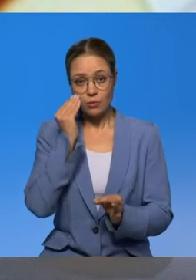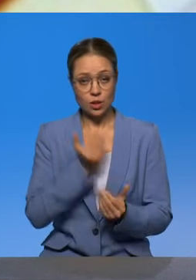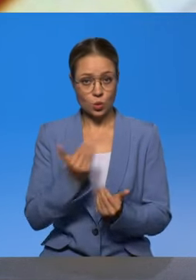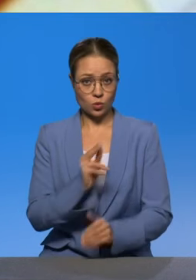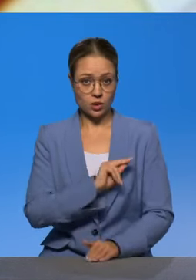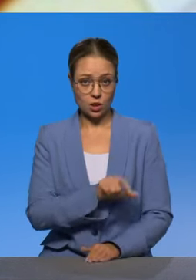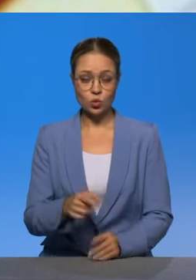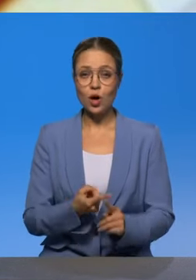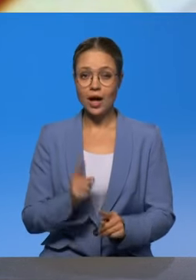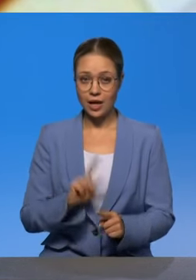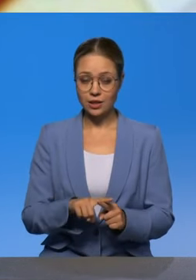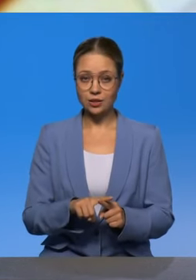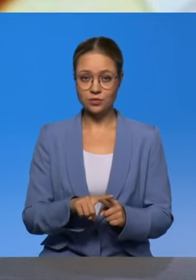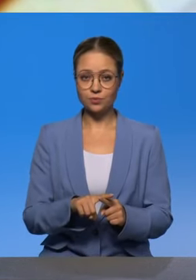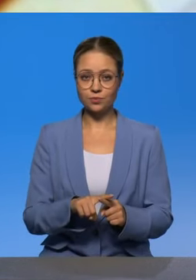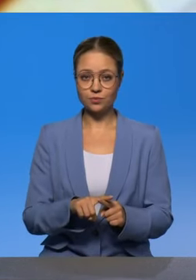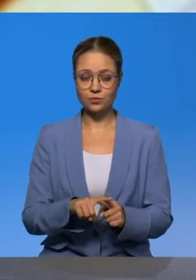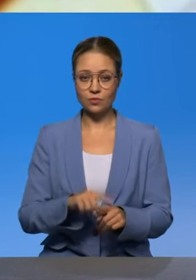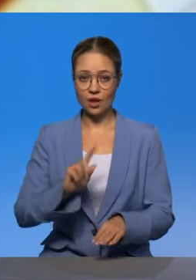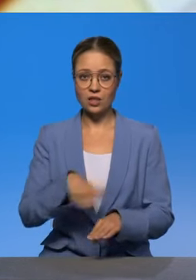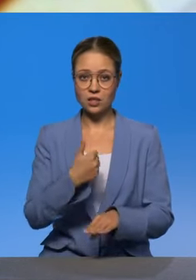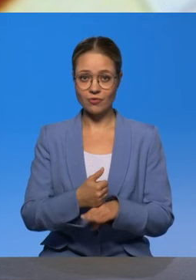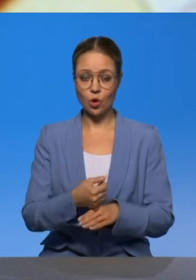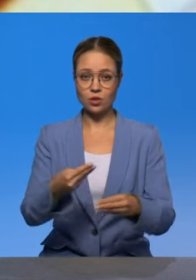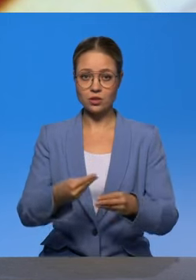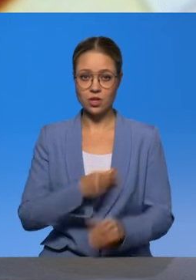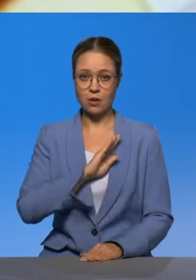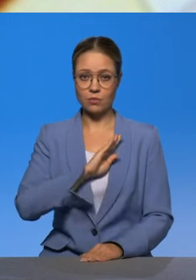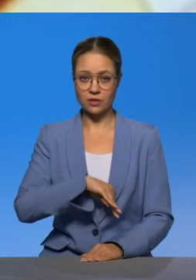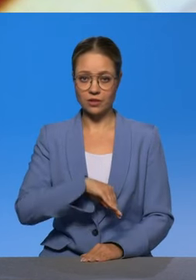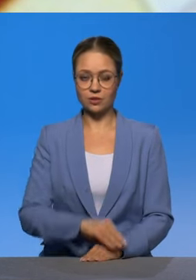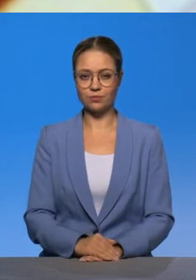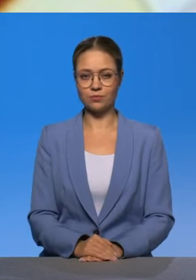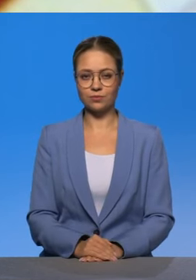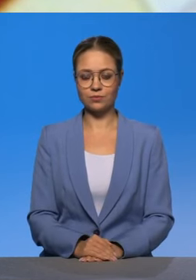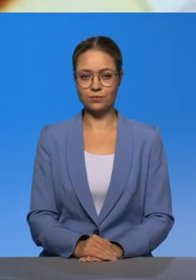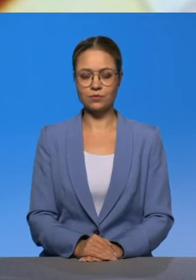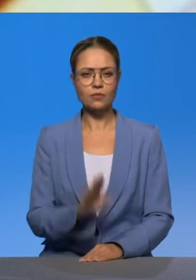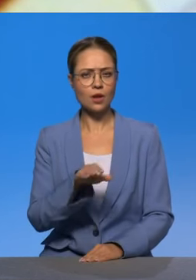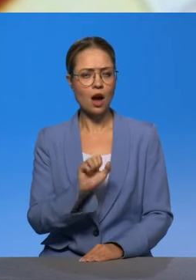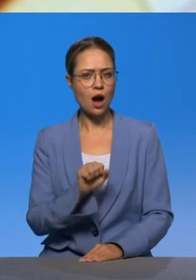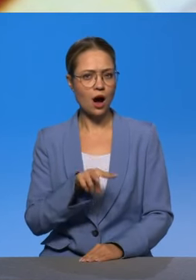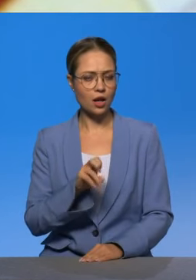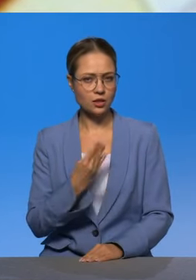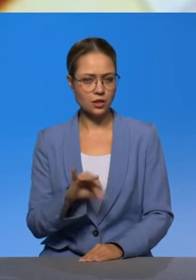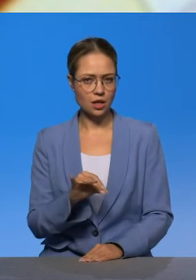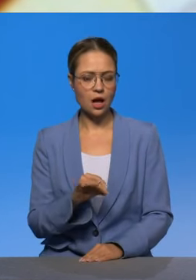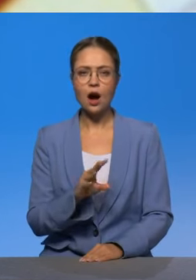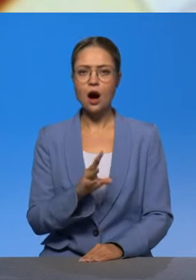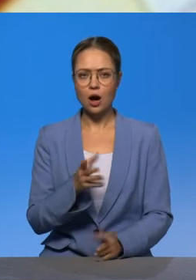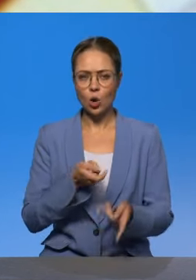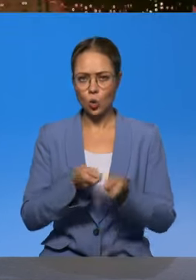это основной демотиватор. То есть, если бы это было... Слушайте, да. Алексей, а ну вот руководитель тоже может,